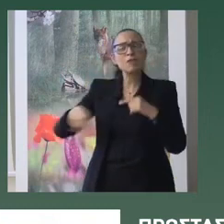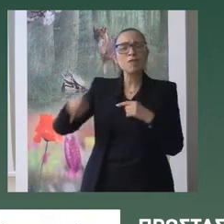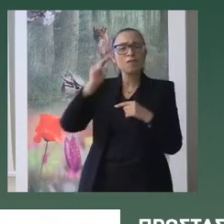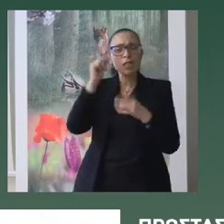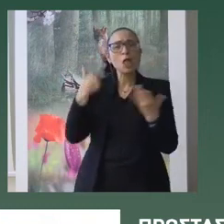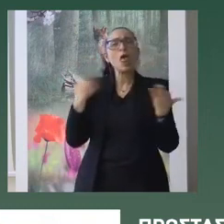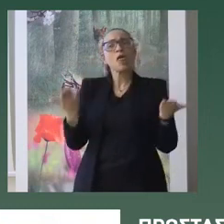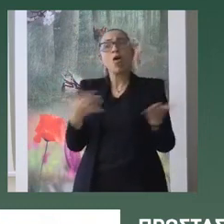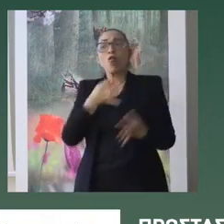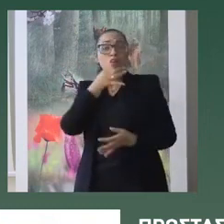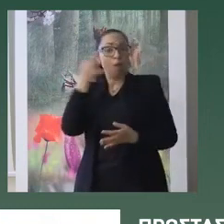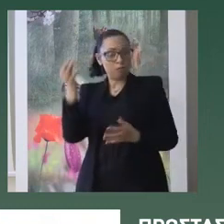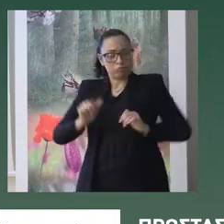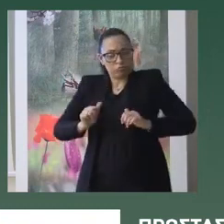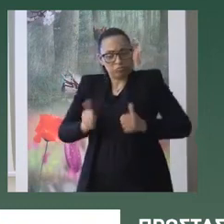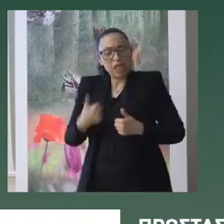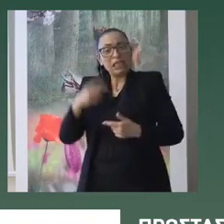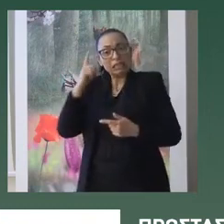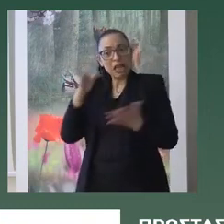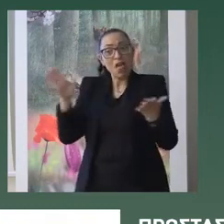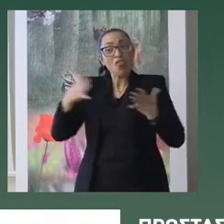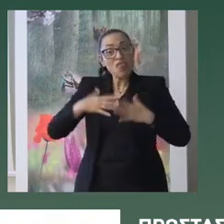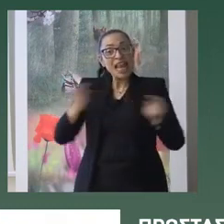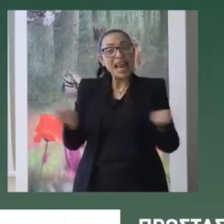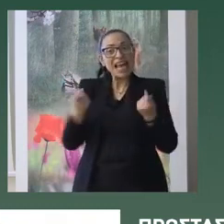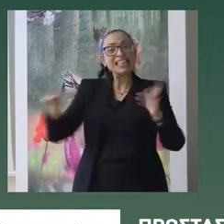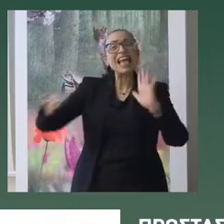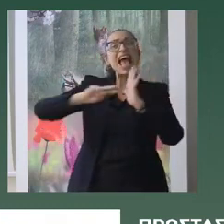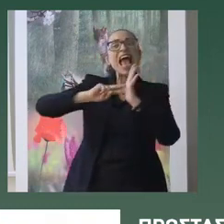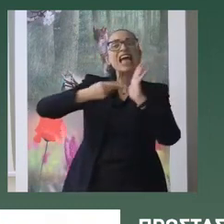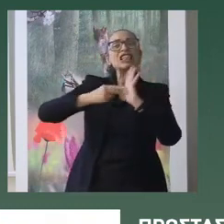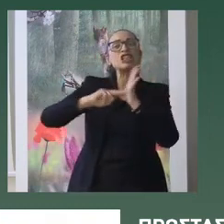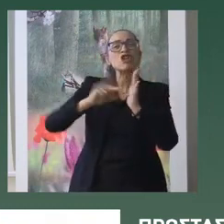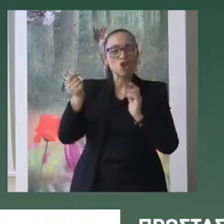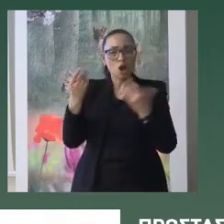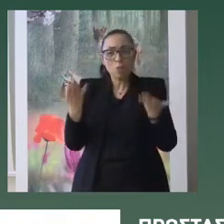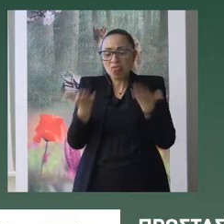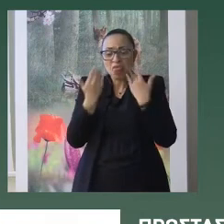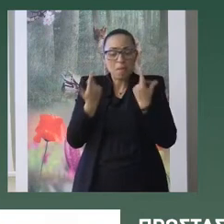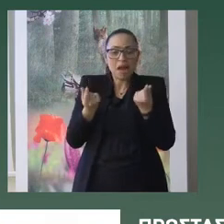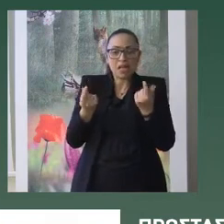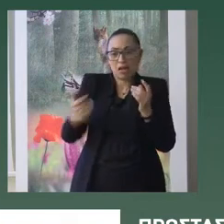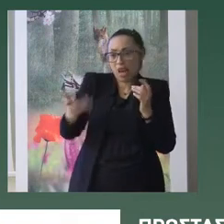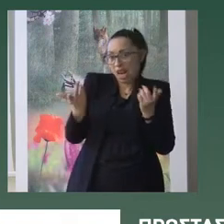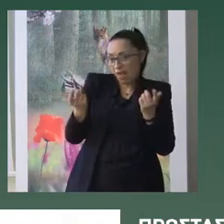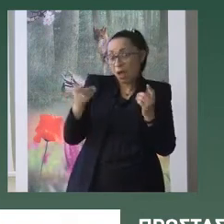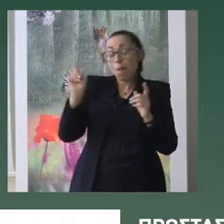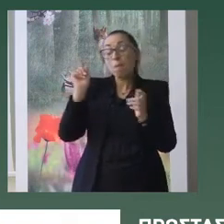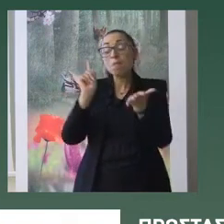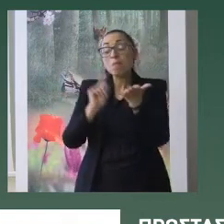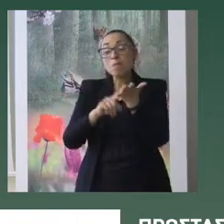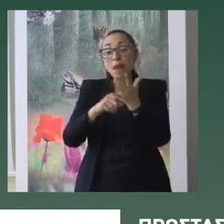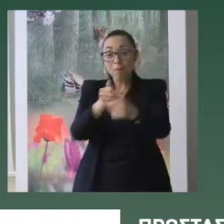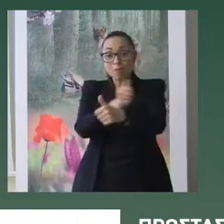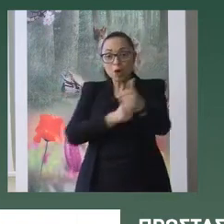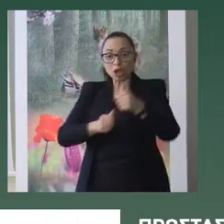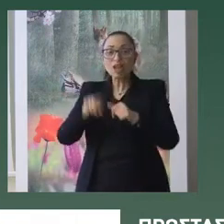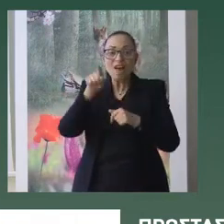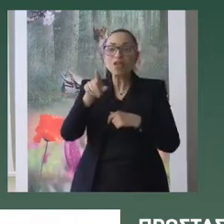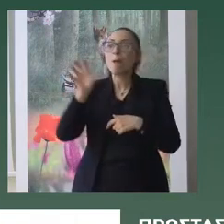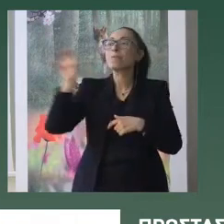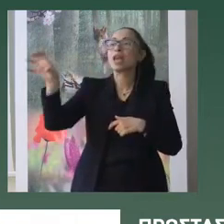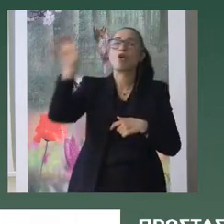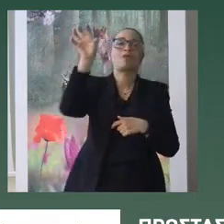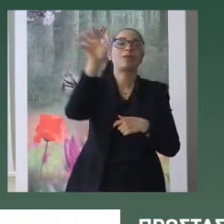θα πάμε και θα του πούμε ότι ξέρεις, αφού θες να κάνεις το εξοικονομώ και δεν υπάρχουν άπειρα χρήματα, πρέπει να δώσεις προτεραιότητα σε αυτές τις